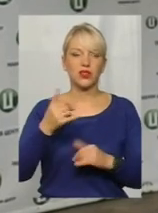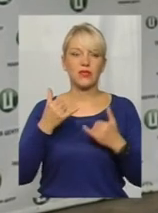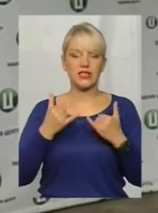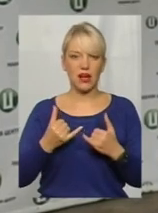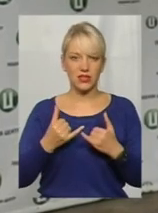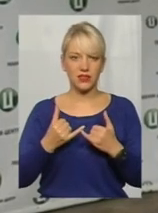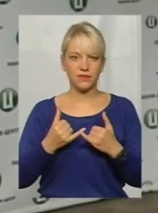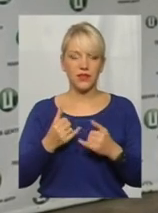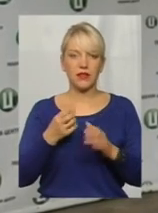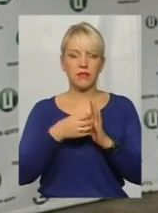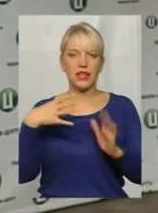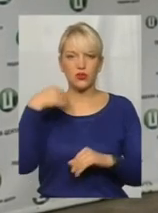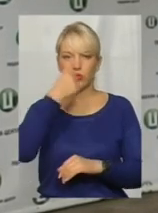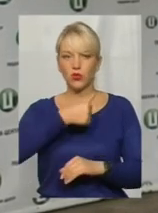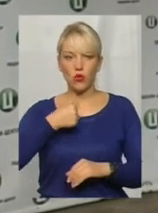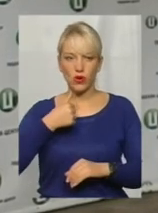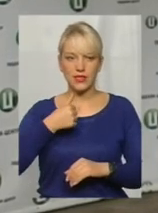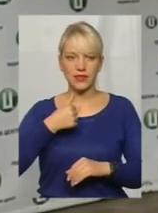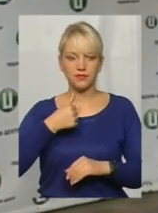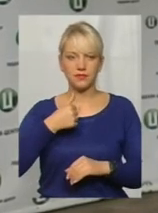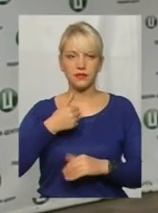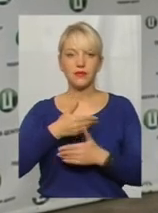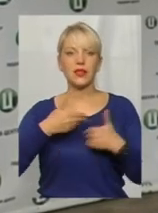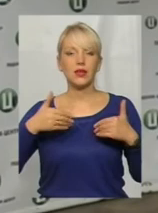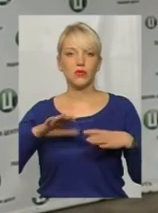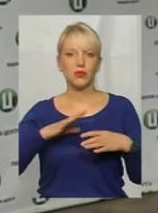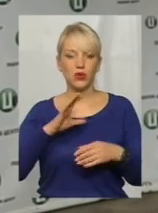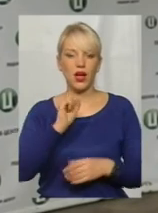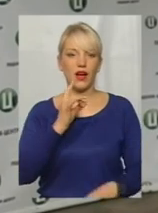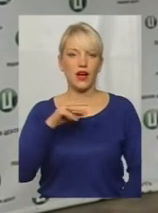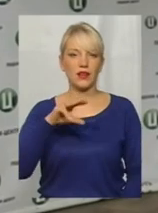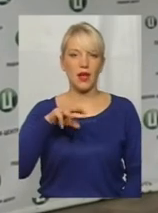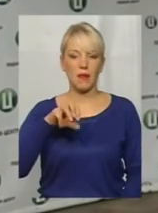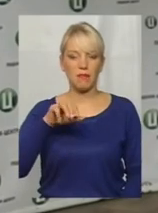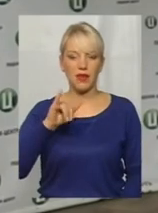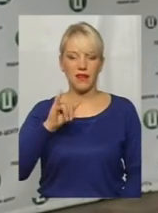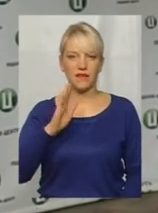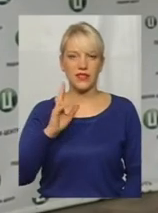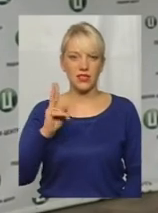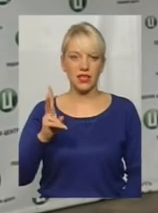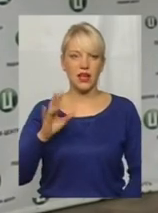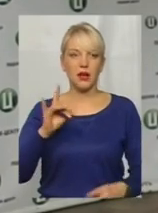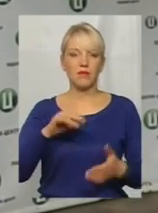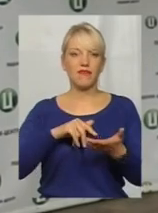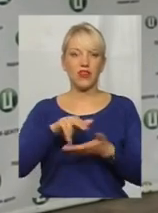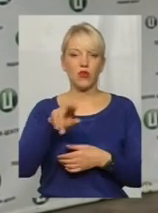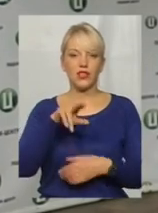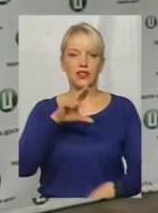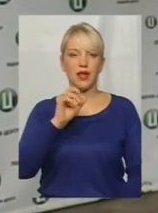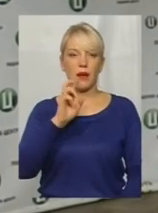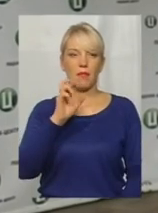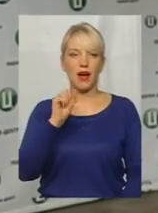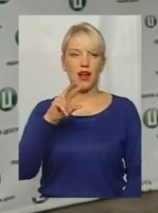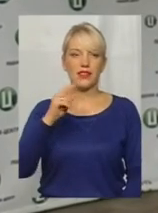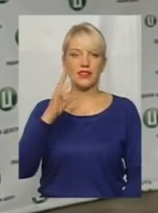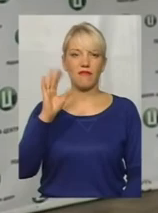в 2015 році ми були в Артемівську тодішньому при виході з Дебальцевого. Тобто